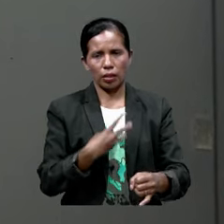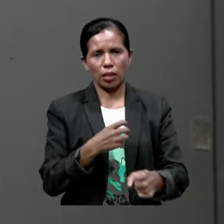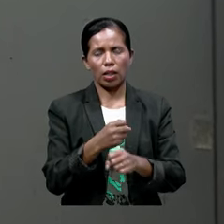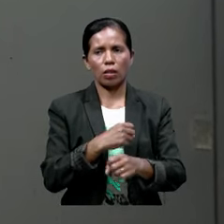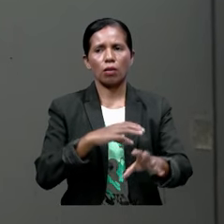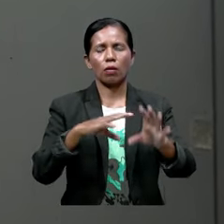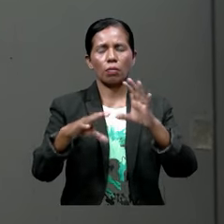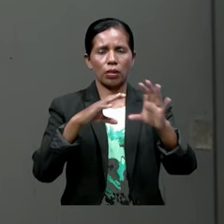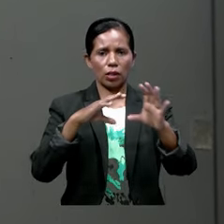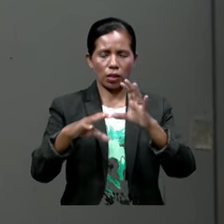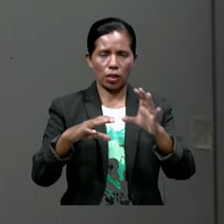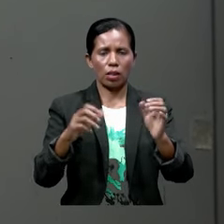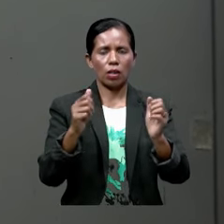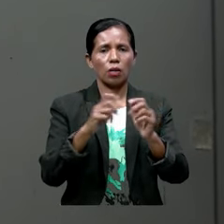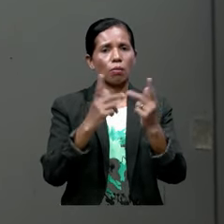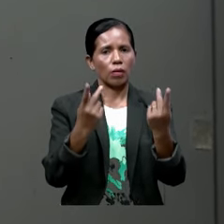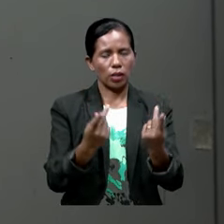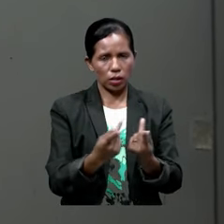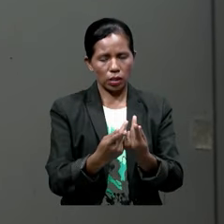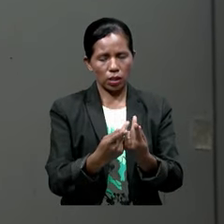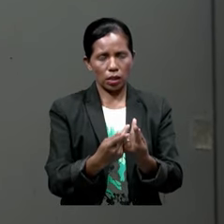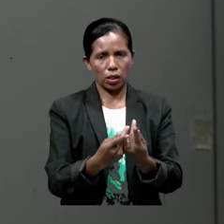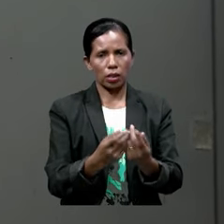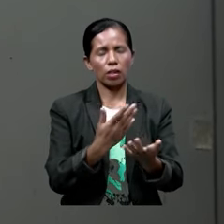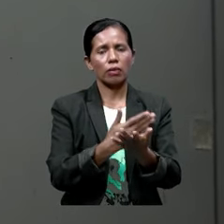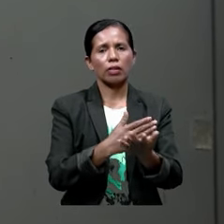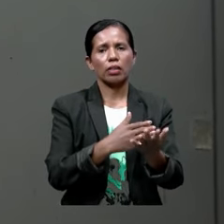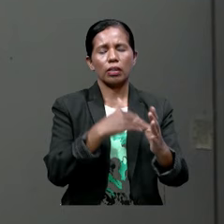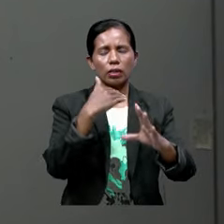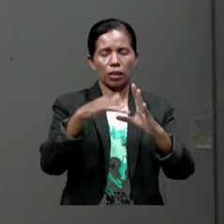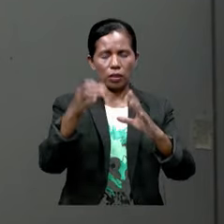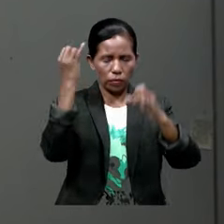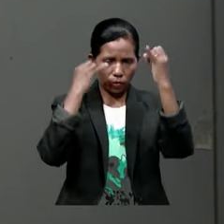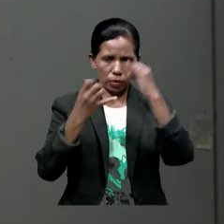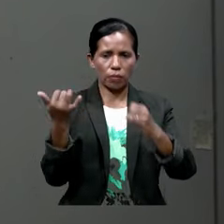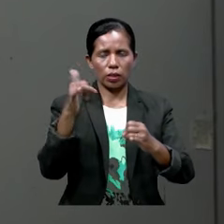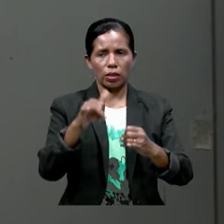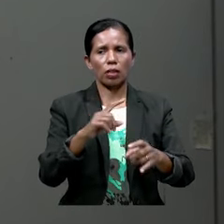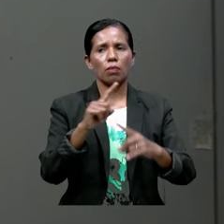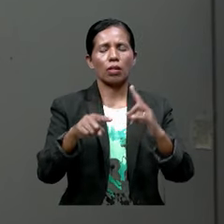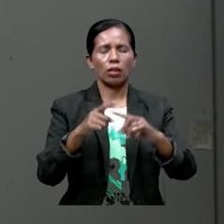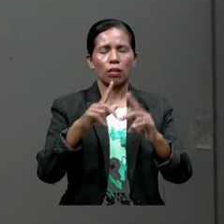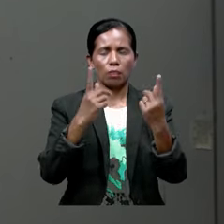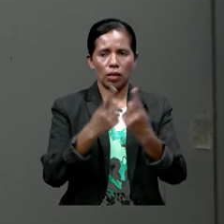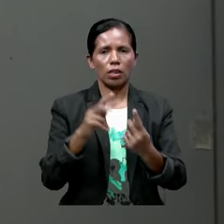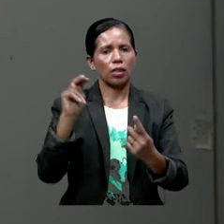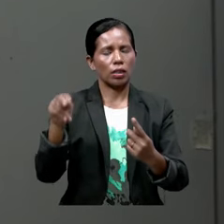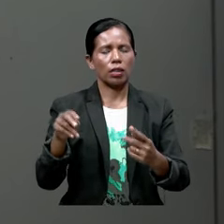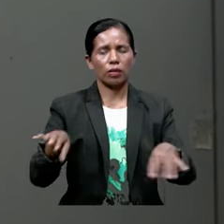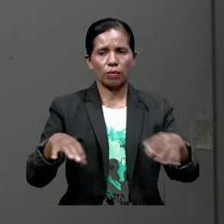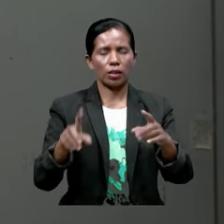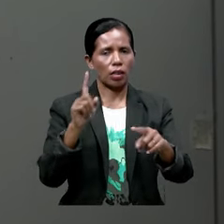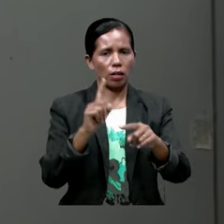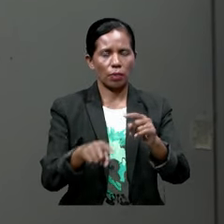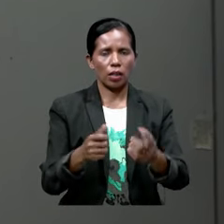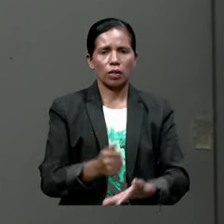ho kompanya lokal sih, itu si pasang informasi mbak sih. Wanghira kompanya ne servisu mak lavele resolve